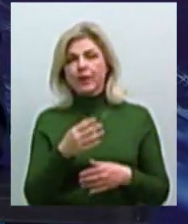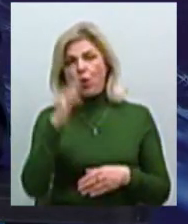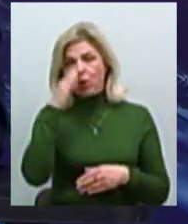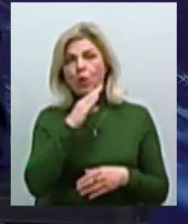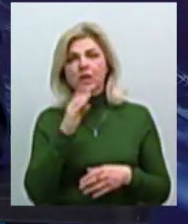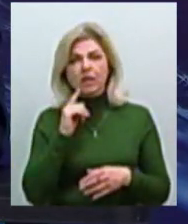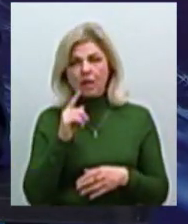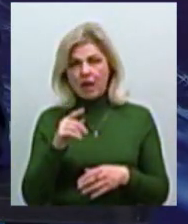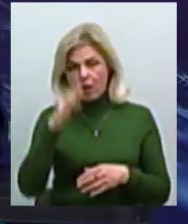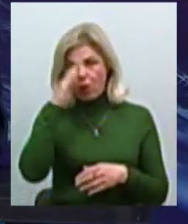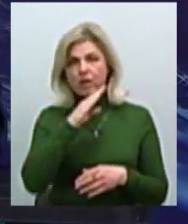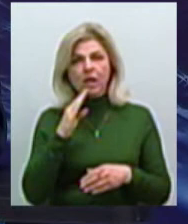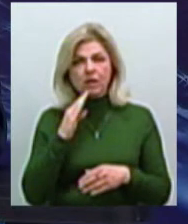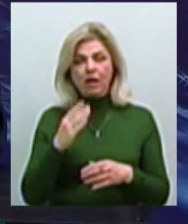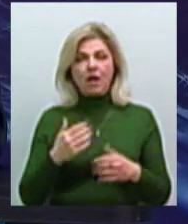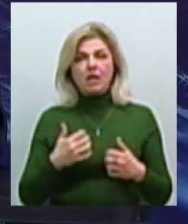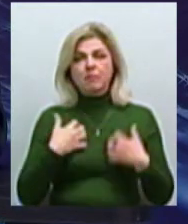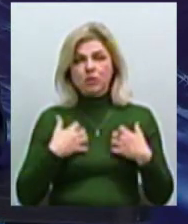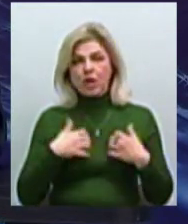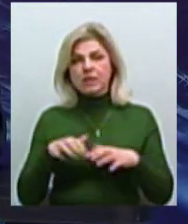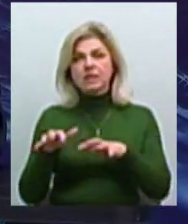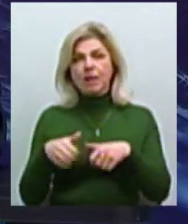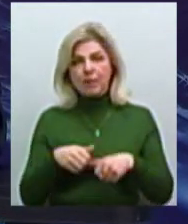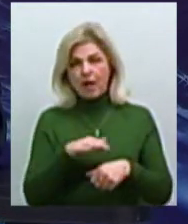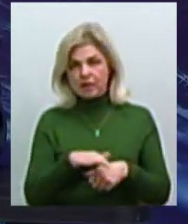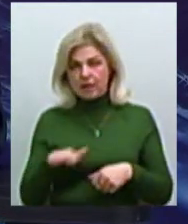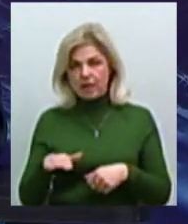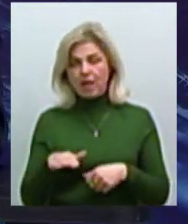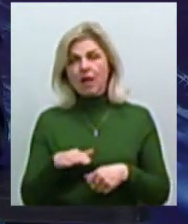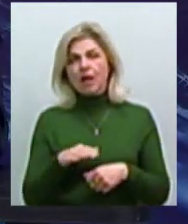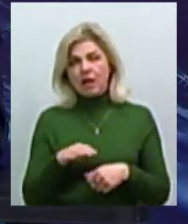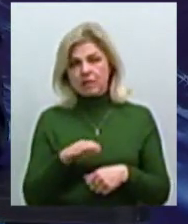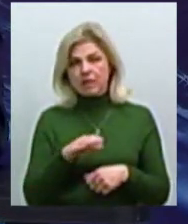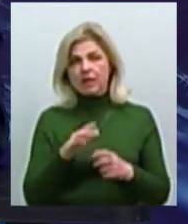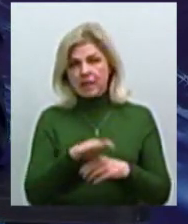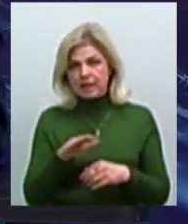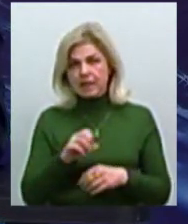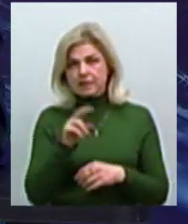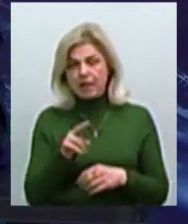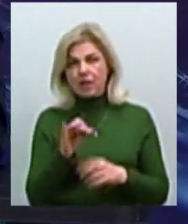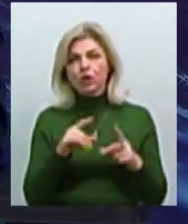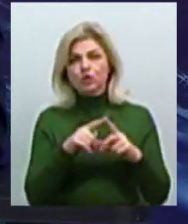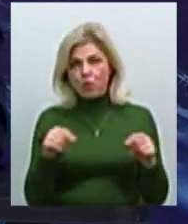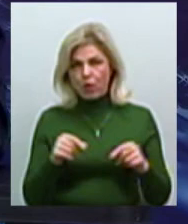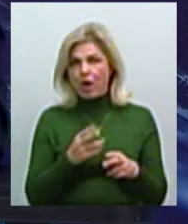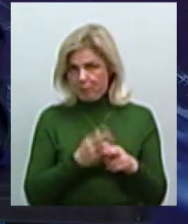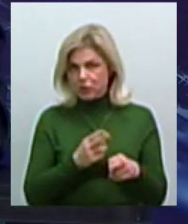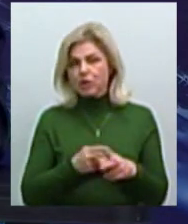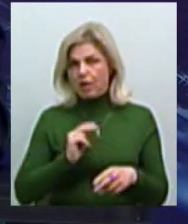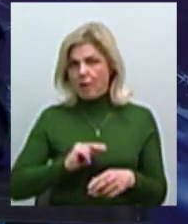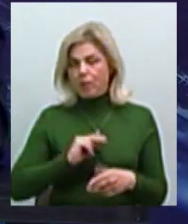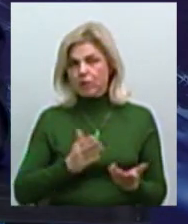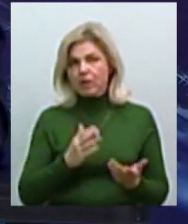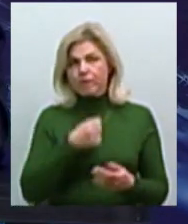родителі для того, щоб забрати дітей з дитячих закладів, з шкіл. Крім того,